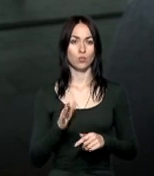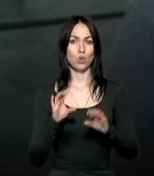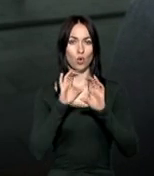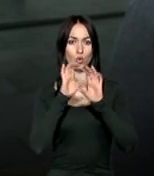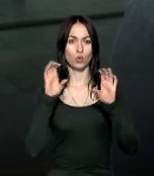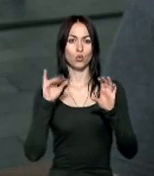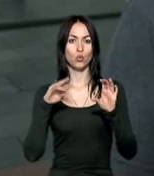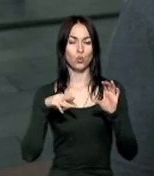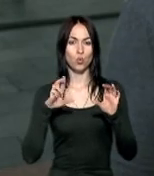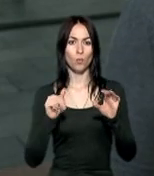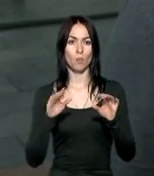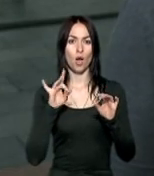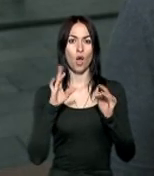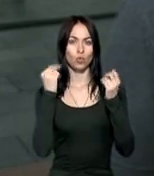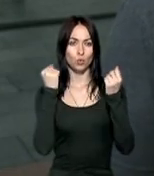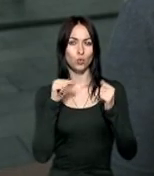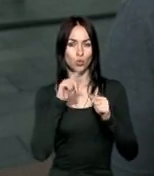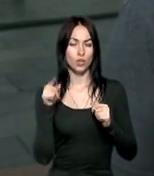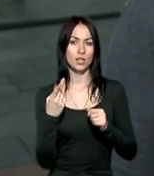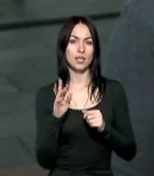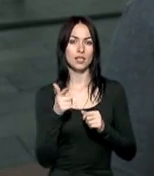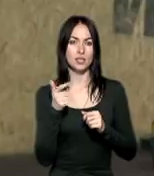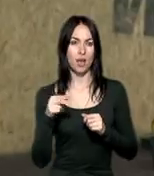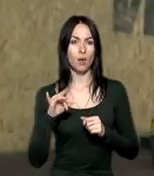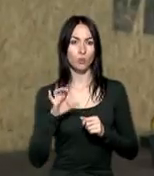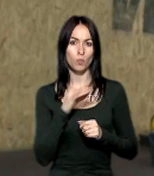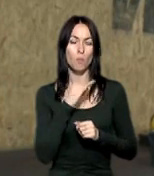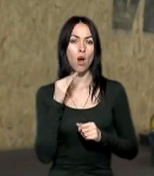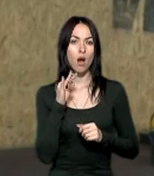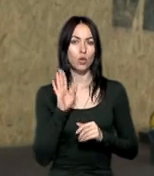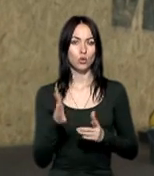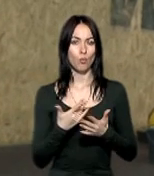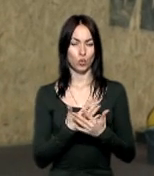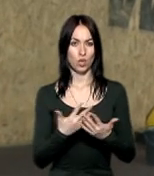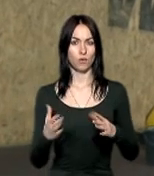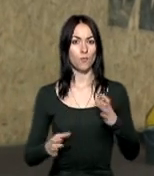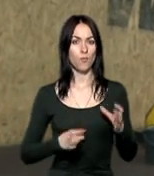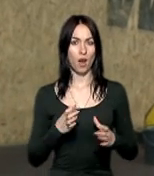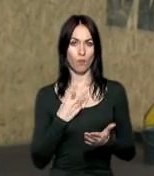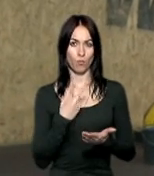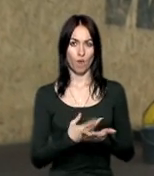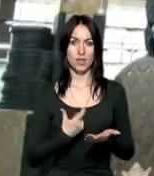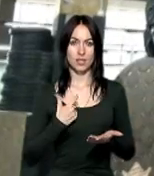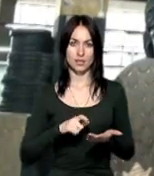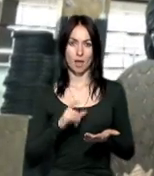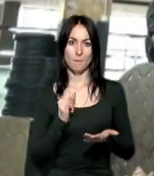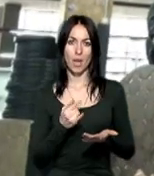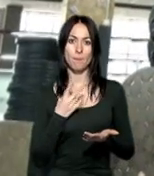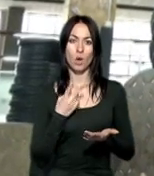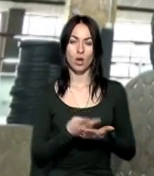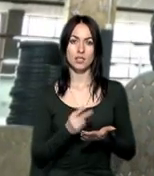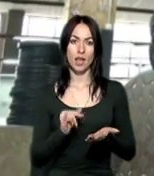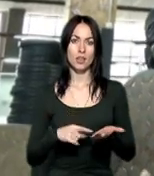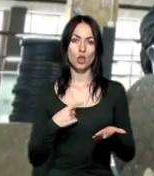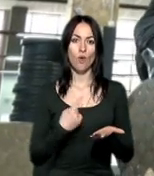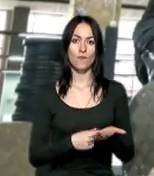У нас буде тумба, турнік, станова тяга, бурпі. Багато буде різноманітних вправ. Проявити себе і показати, і довести